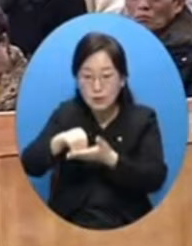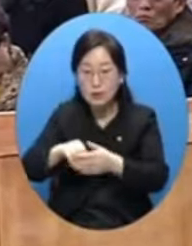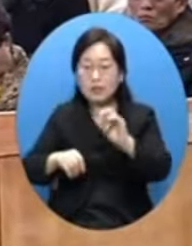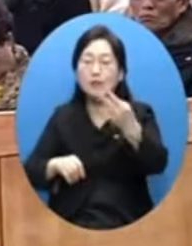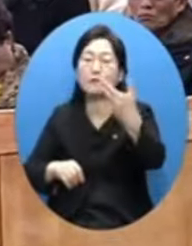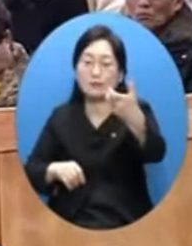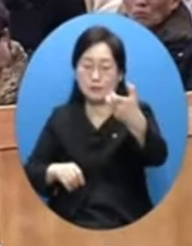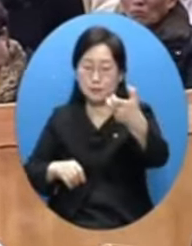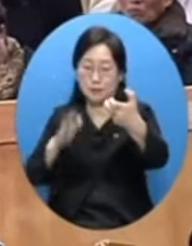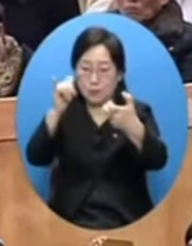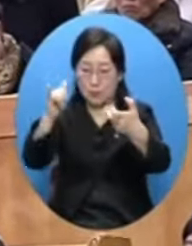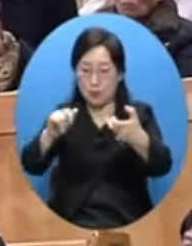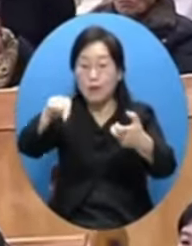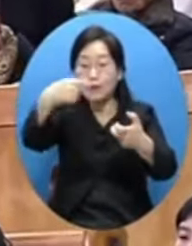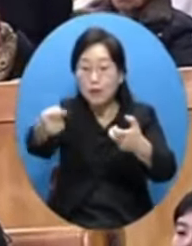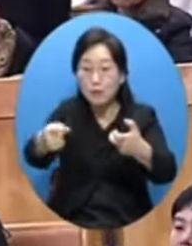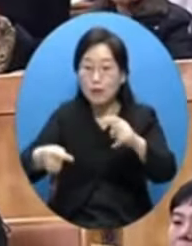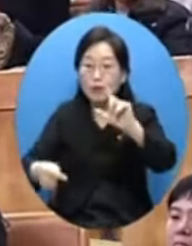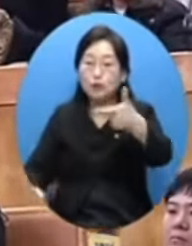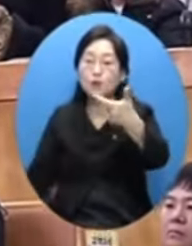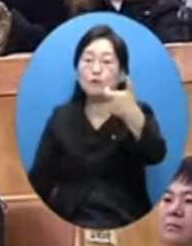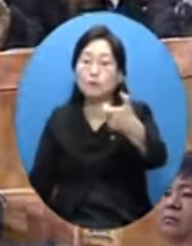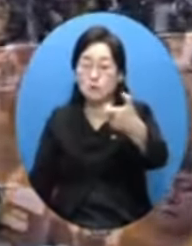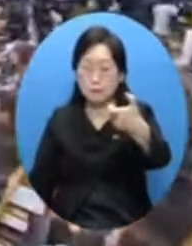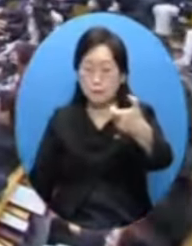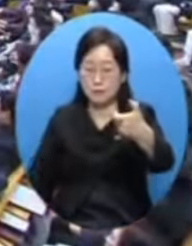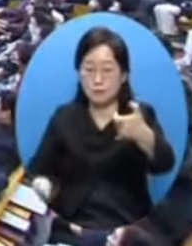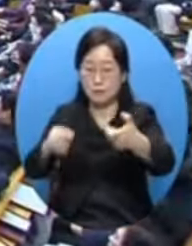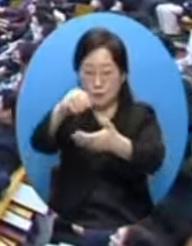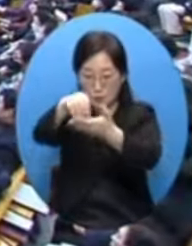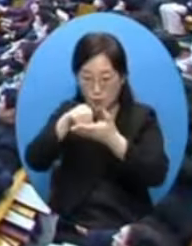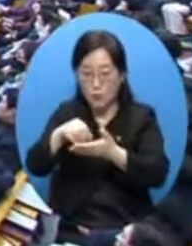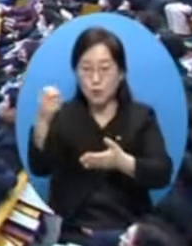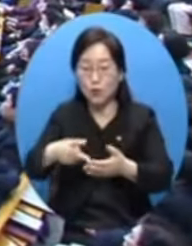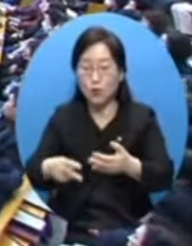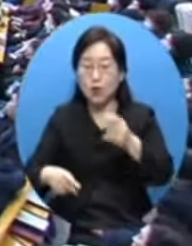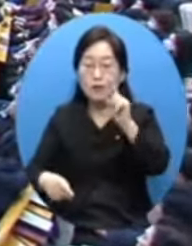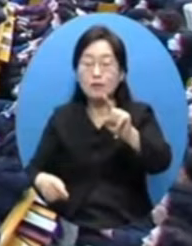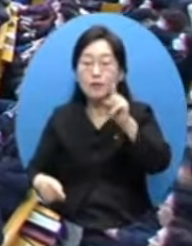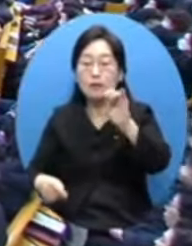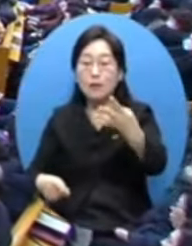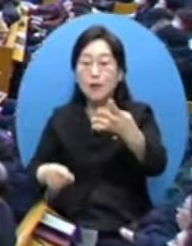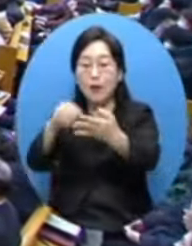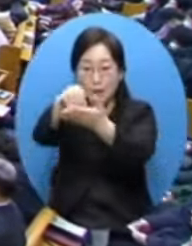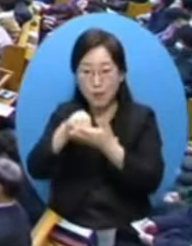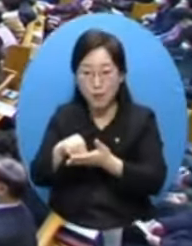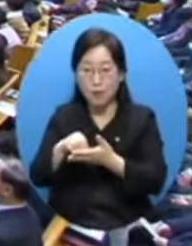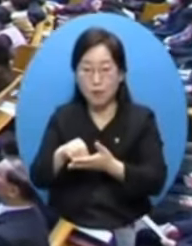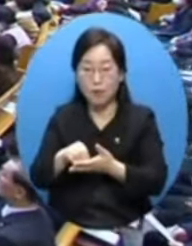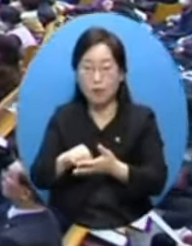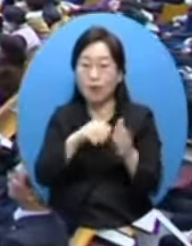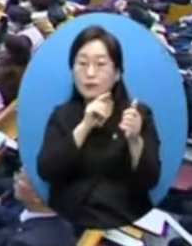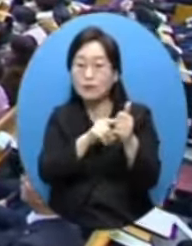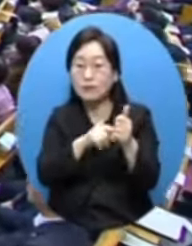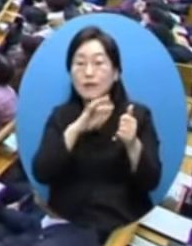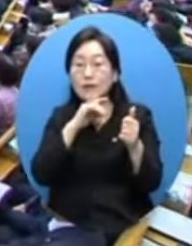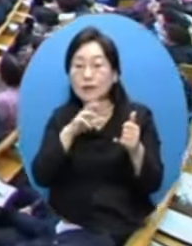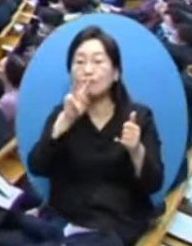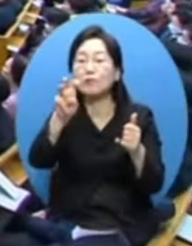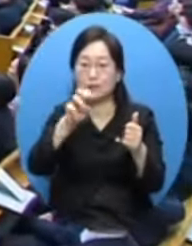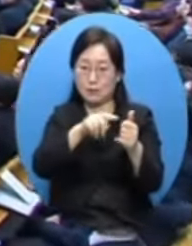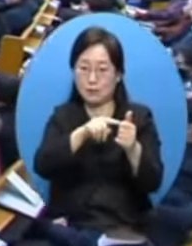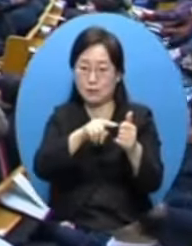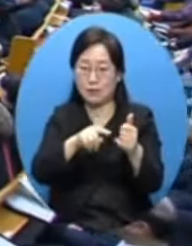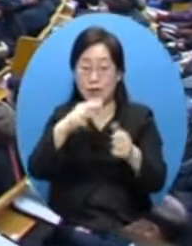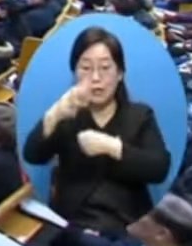왔고 그다음에 660명이 왔고 그다음에 1400명이 왔서 그가 나이 30살이 됐었을